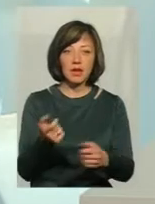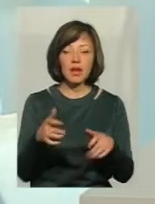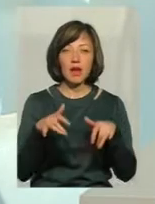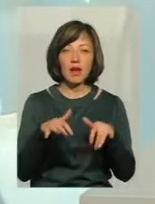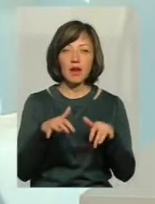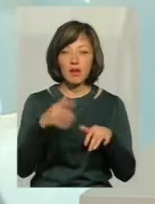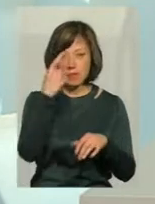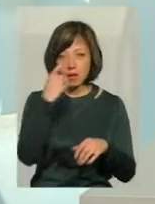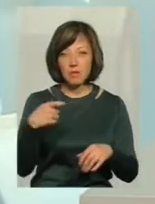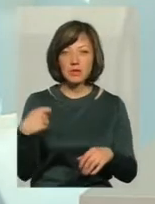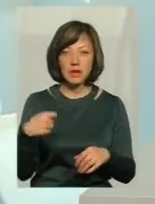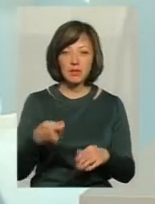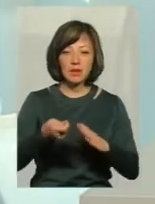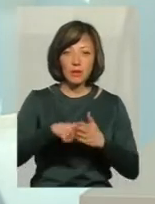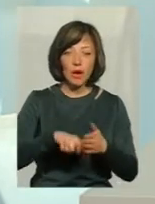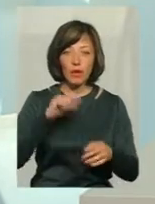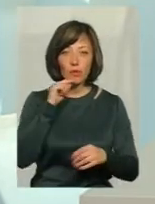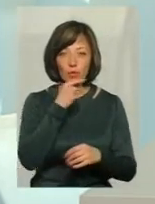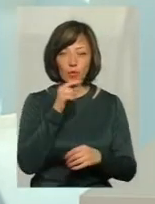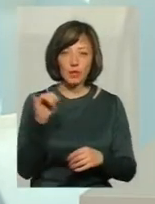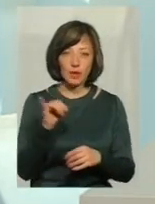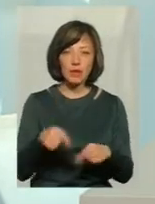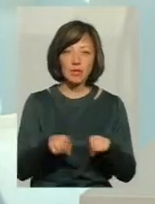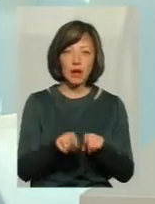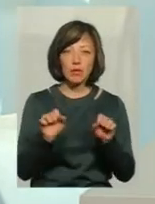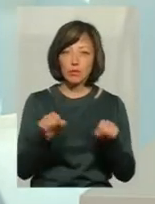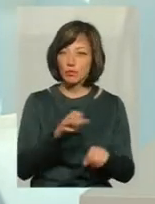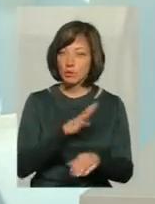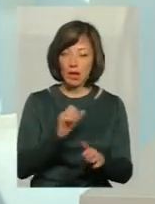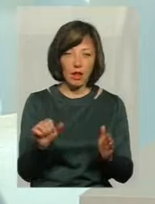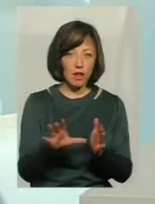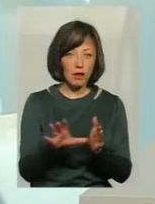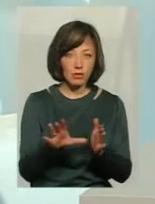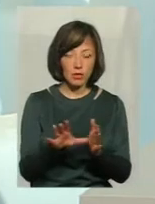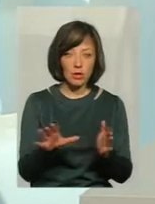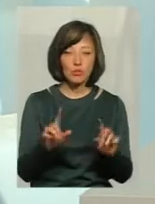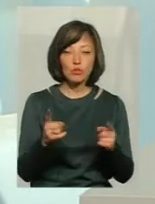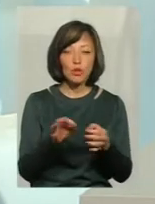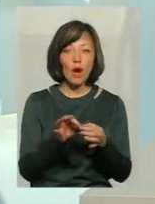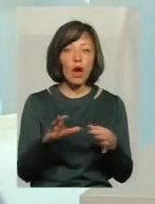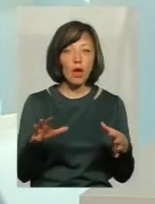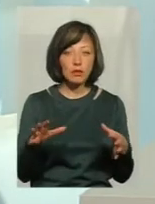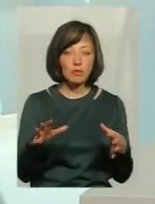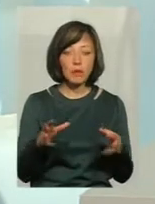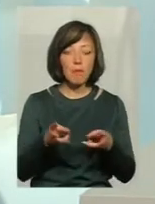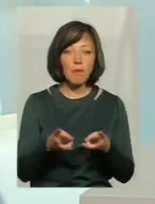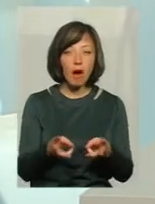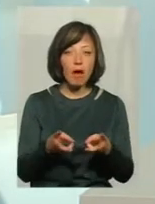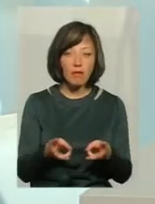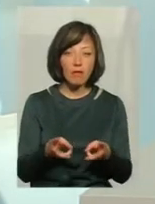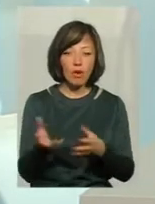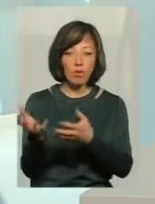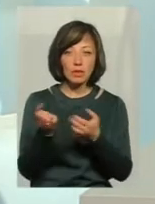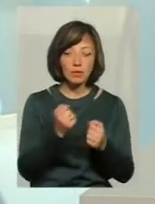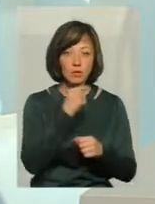отримуємо, що прикручуємо, економуємо. І так може бути з електроенергією, тому що атомне ну, паливо для реакторів ми отримуємо з